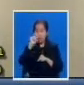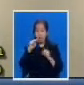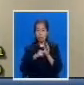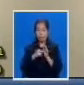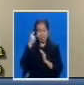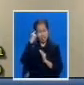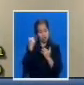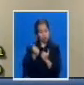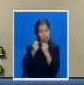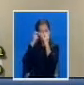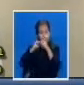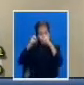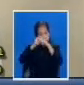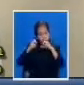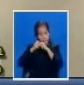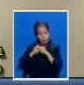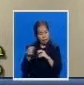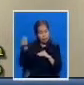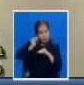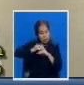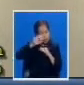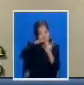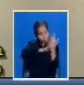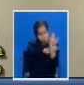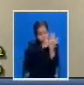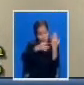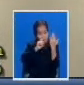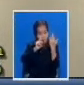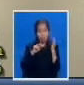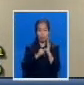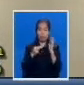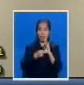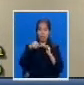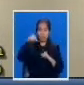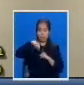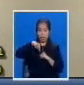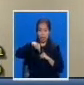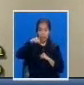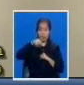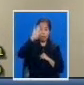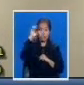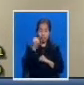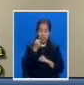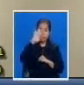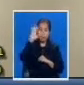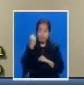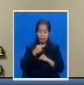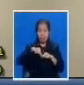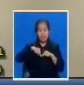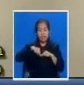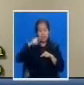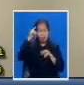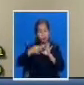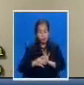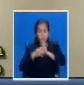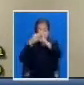าดูนะครับเพิ่มเติมจากที่เคยกำหนดไว้ในอดีตเส้นทางหนึ่งก็คือการต่อออกจาก บางกะปินะครับซึ่งจะต้องเชื่อมโยงเข้ามาถุงใ